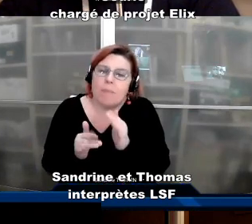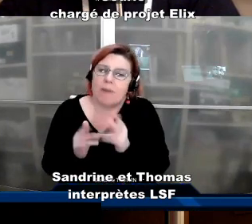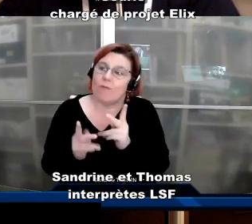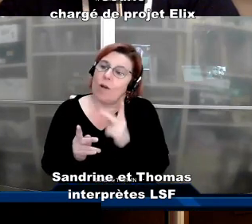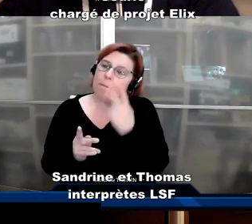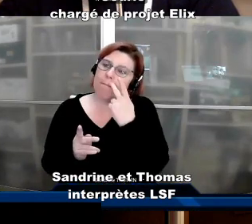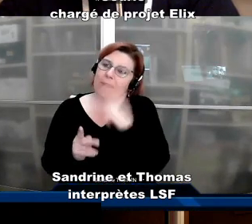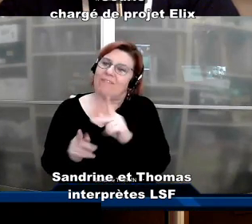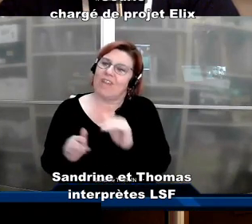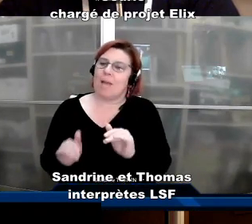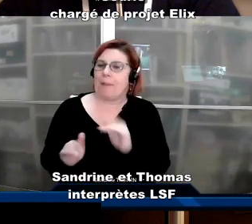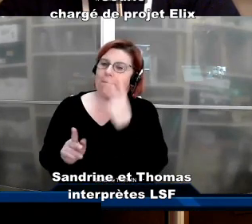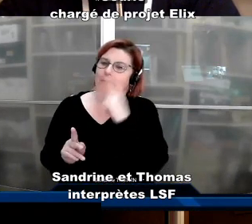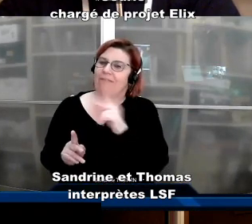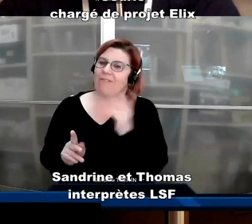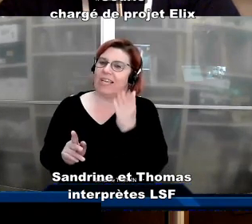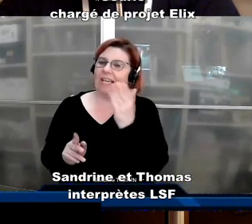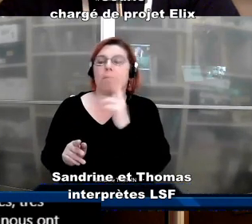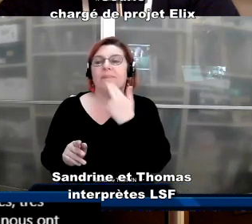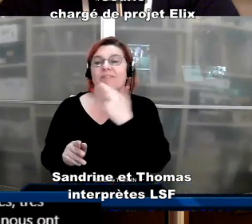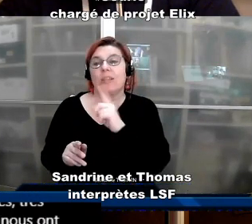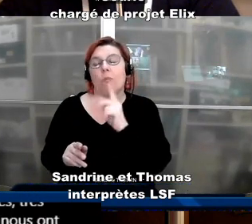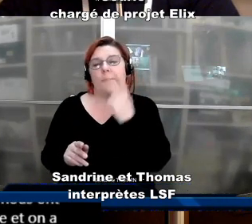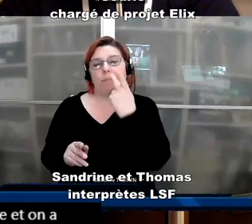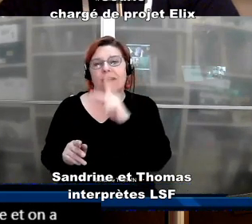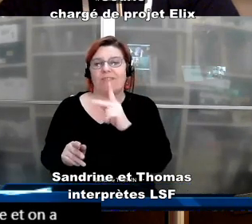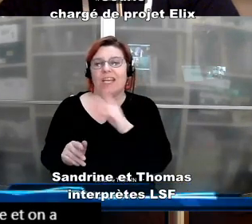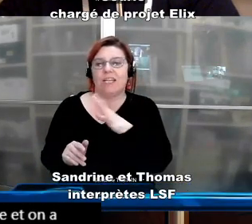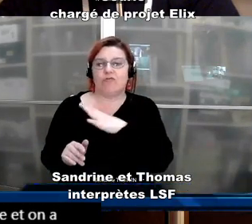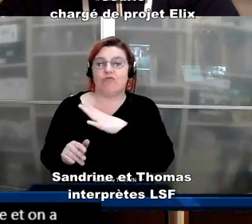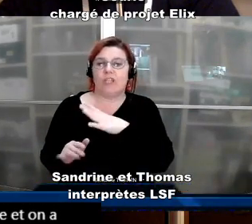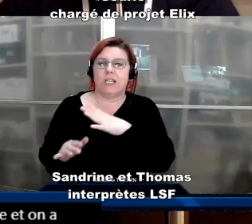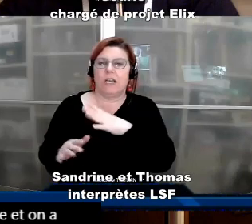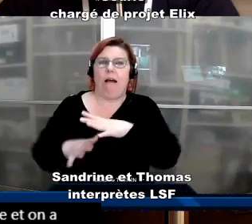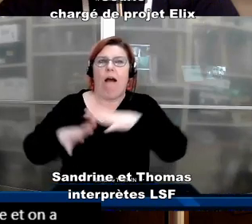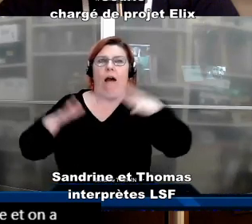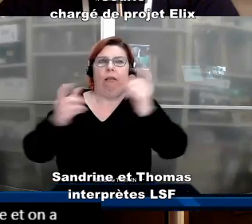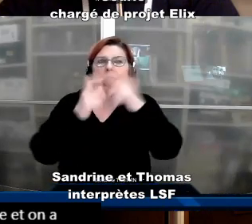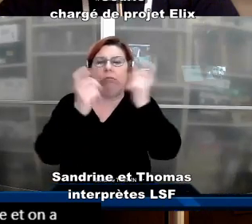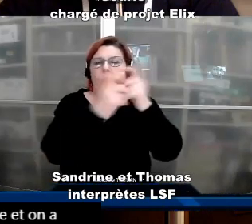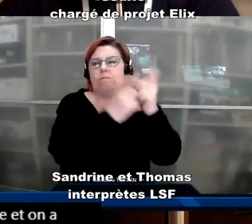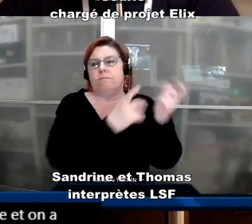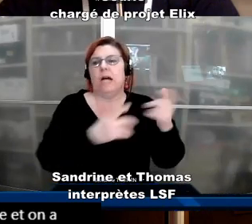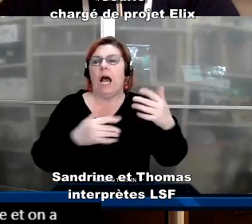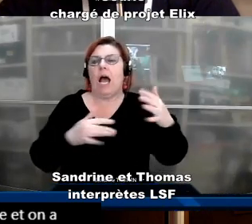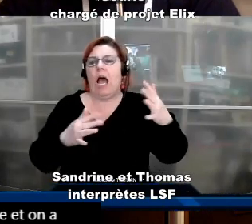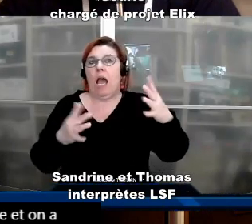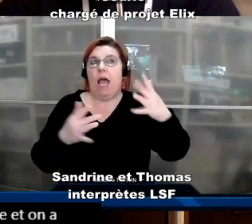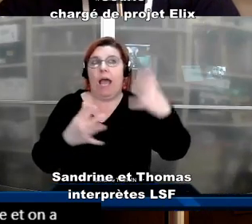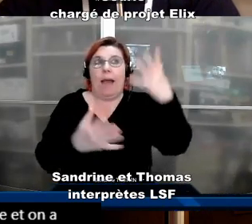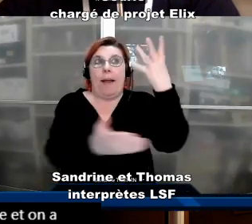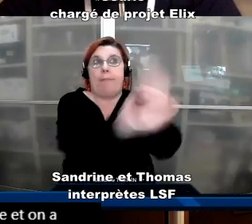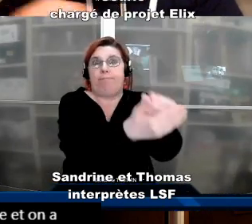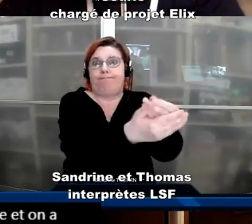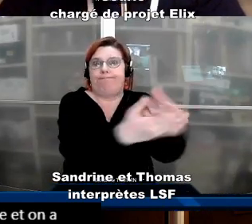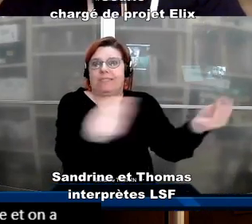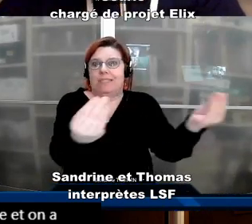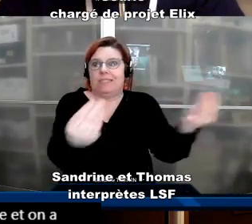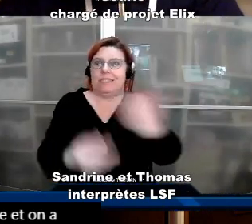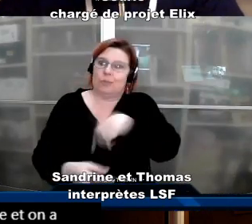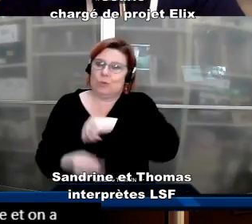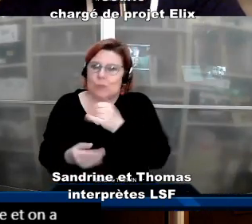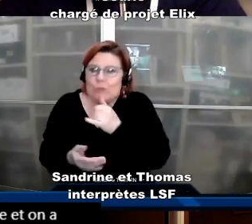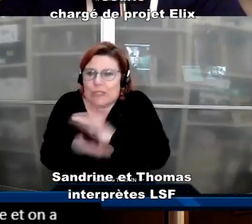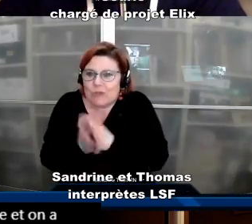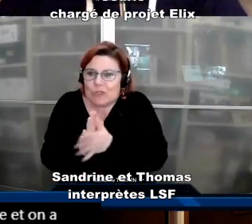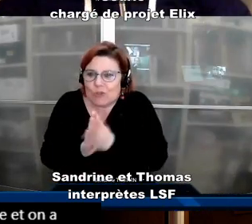bien. On fait les choses super bien, pas parfois, tout le temps. Voilà, il y a des grandes sociétés qui sont faites, qui n'ont plus leurs données, et nous, petite association, on a toujours nos